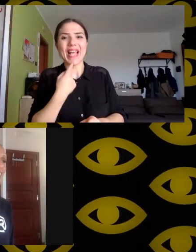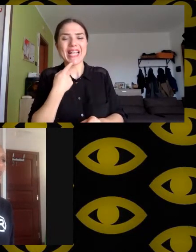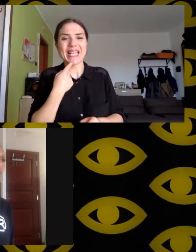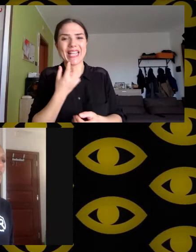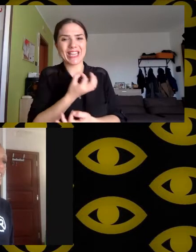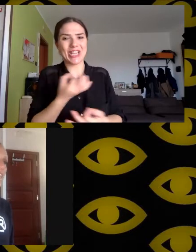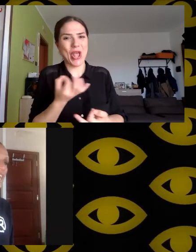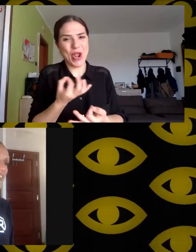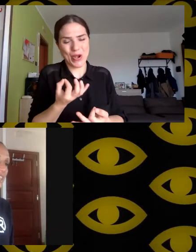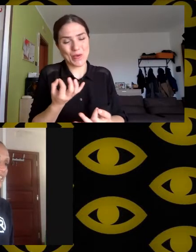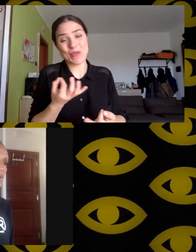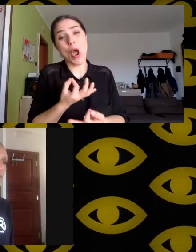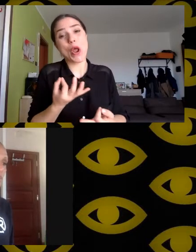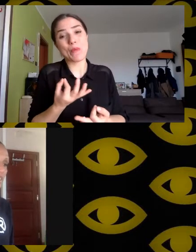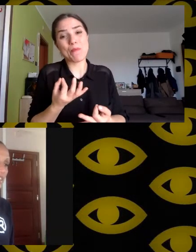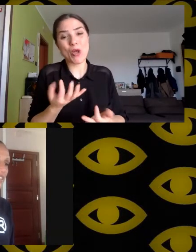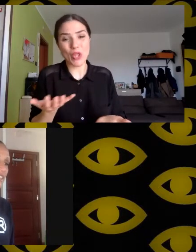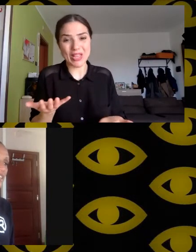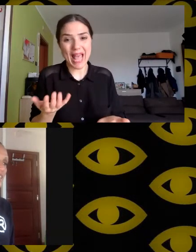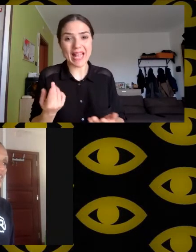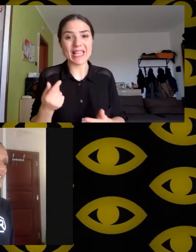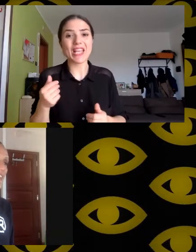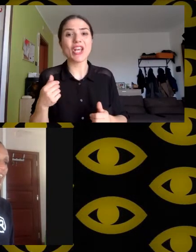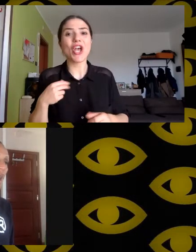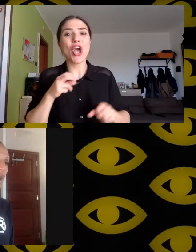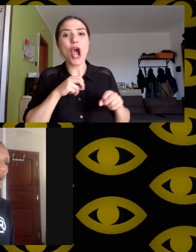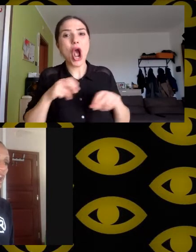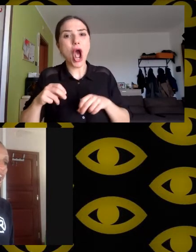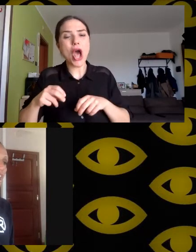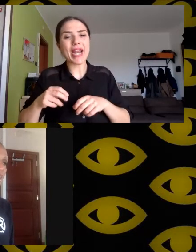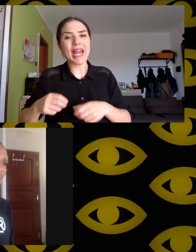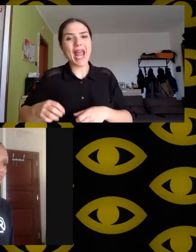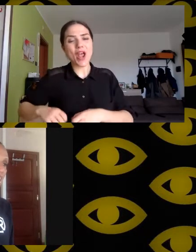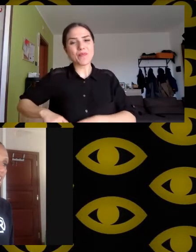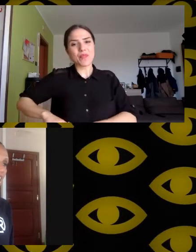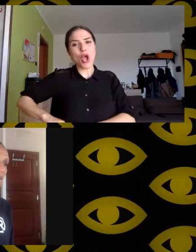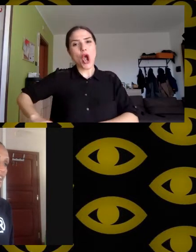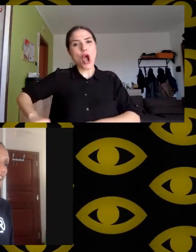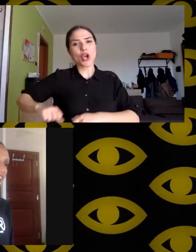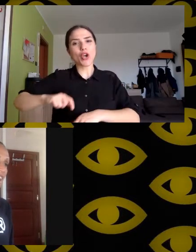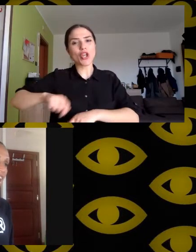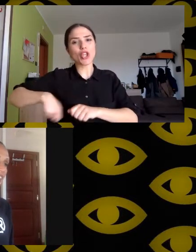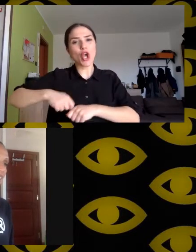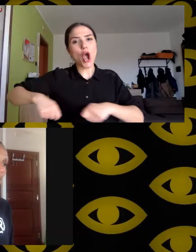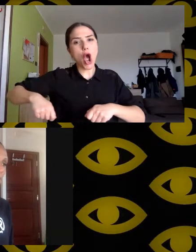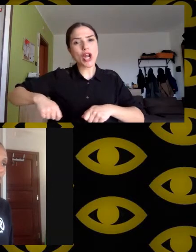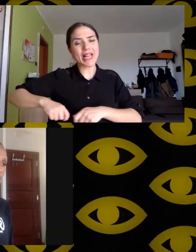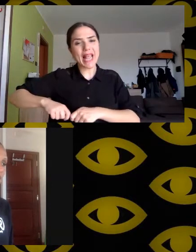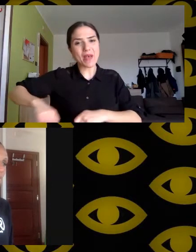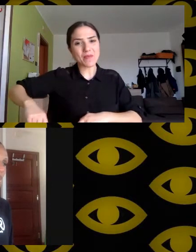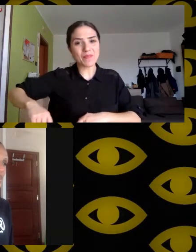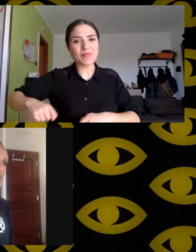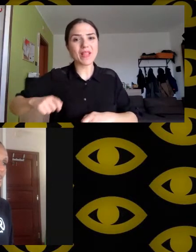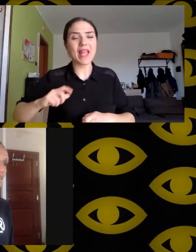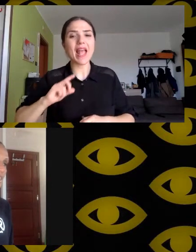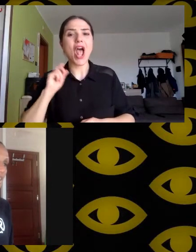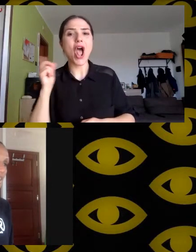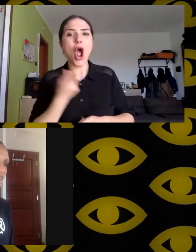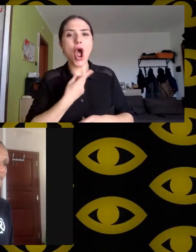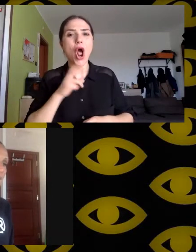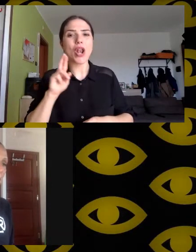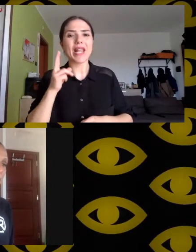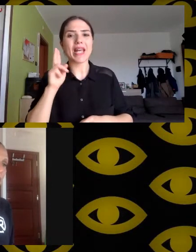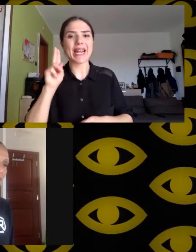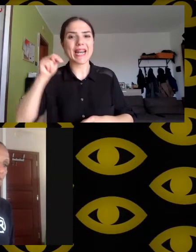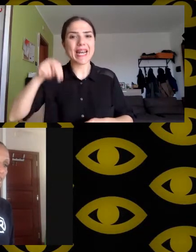normodotati a correre legati da un cordino. Ci sarà la All Run. La All Run è la più grande mission di